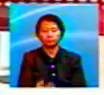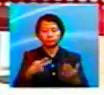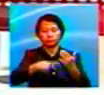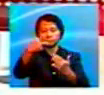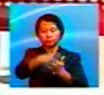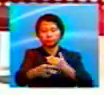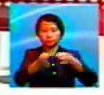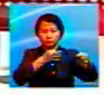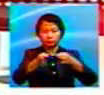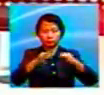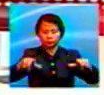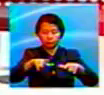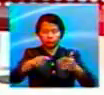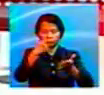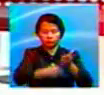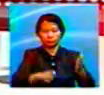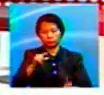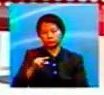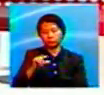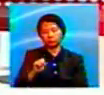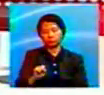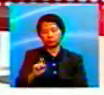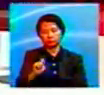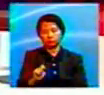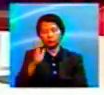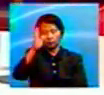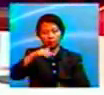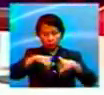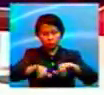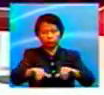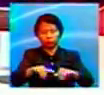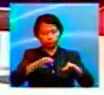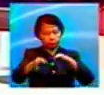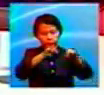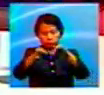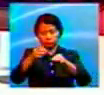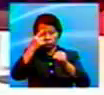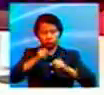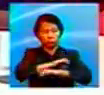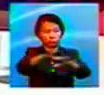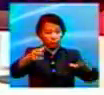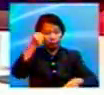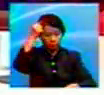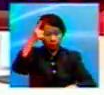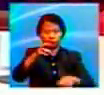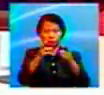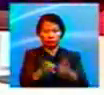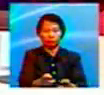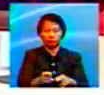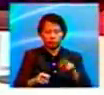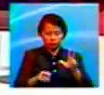Program penerangan mengenai pelaksanaan cukai barangan dan perkhidmatan GST akan terus ditingkatkan bagi meluaskan pemahaman rakyat.